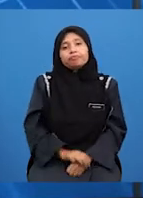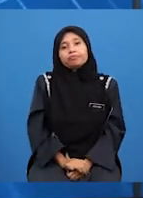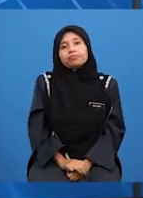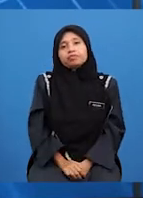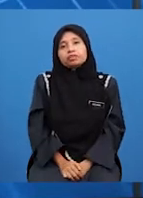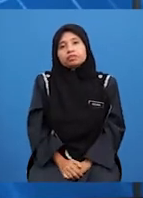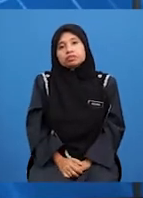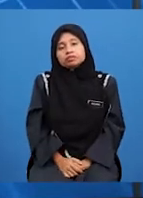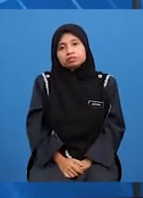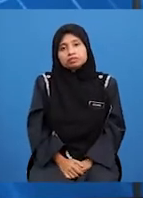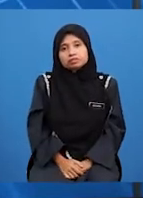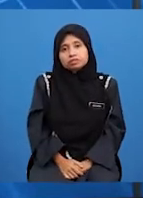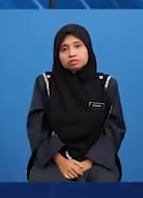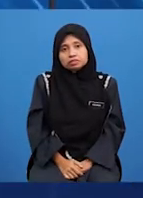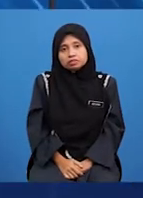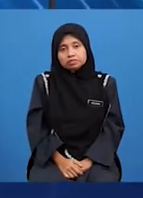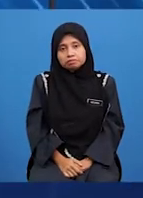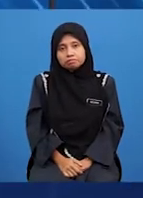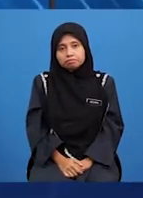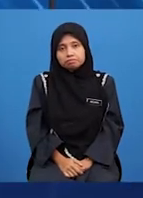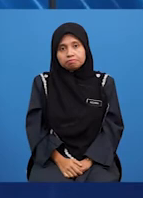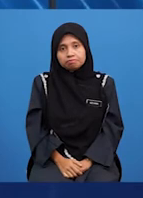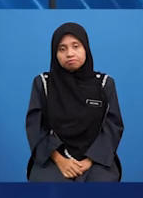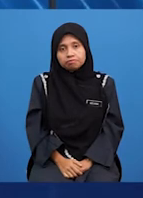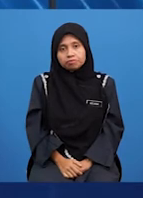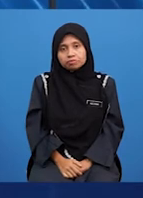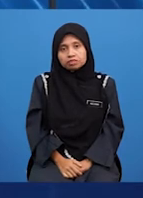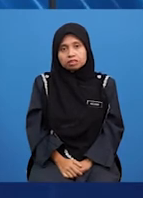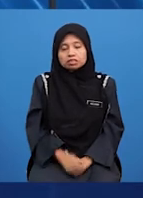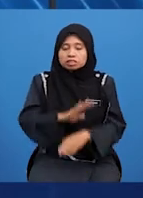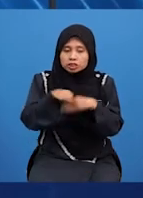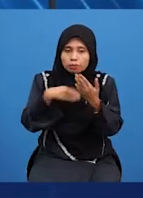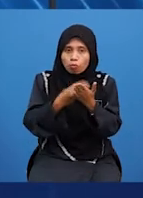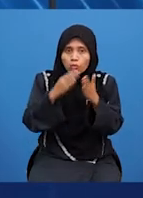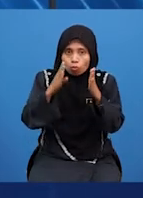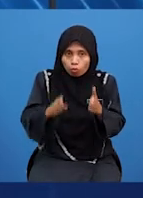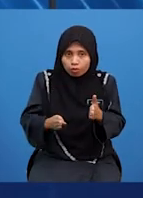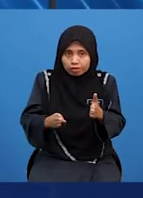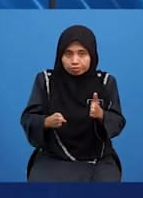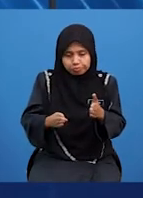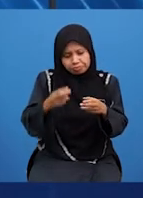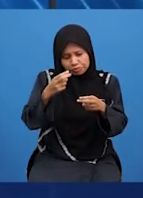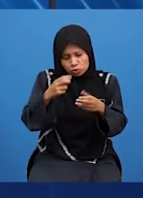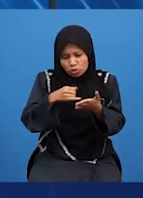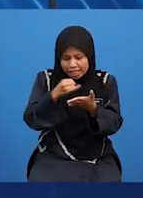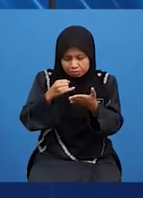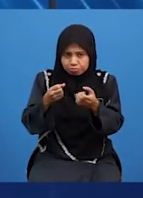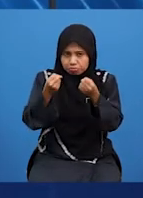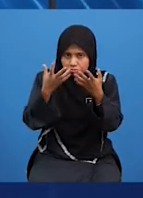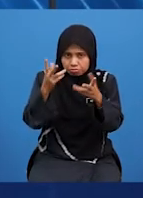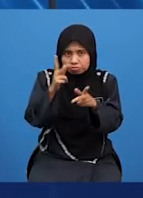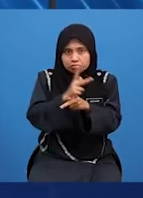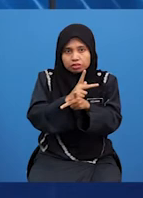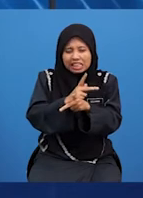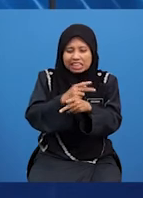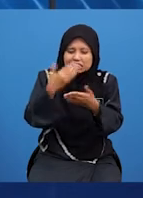SV ini, terus melukis, terus jadi. Tidak, Cikgu Dons. Saya percaya saya dan juga Cikgu Dons sendiri banyak kali melukis